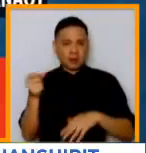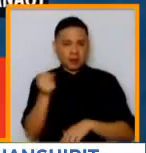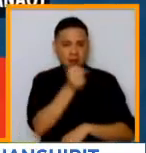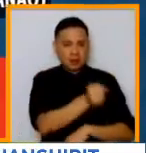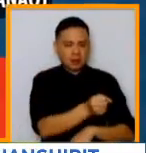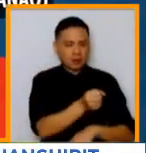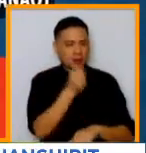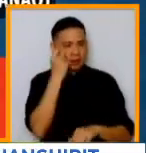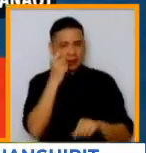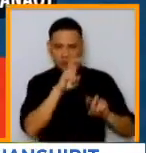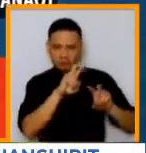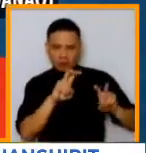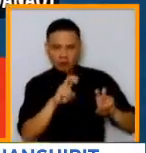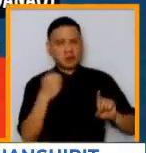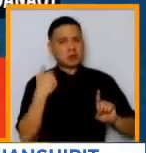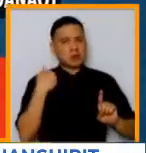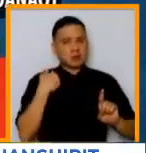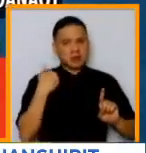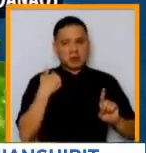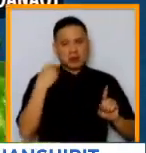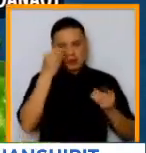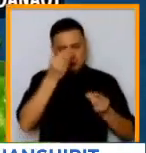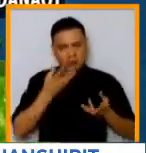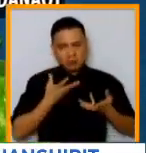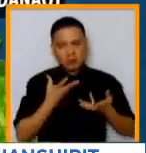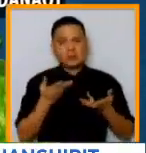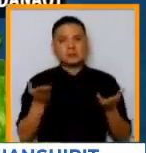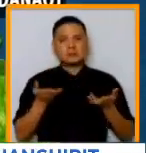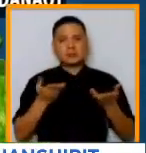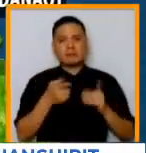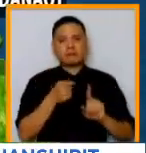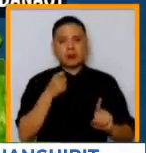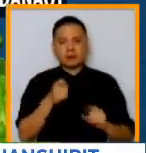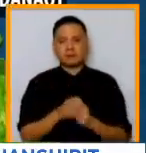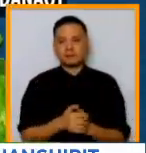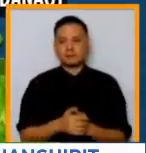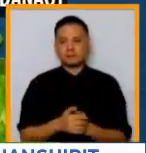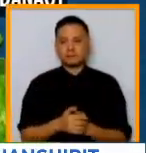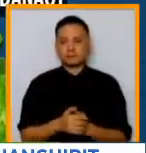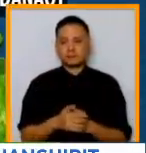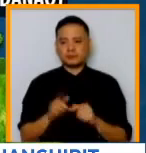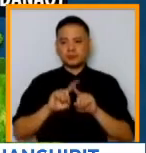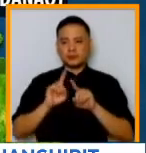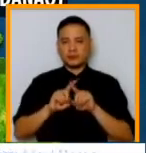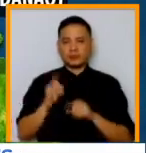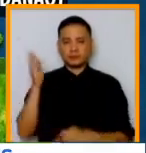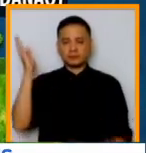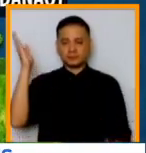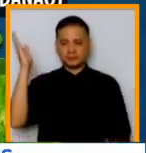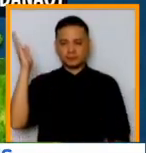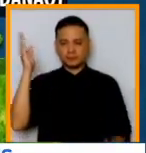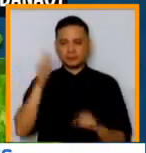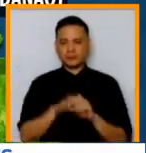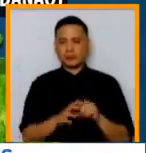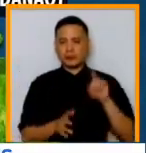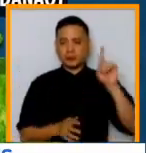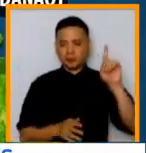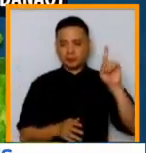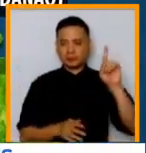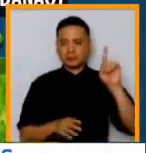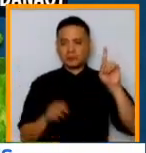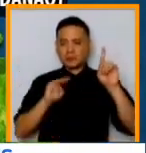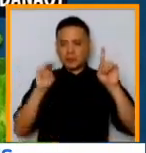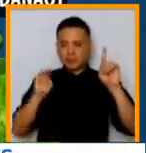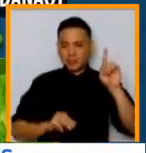sila nahawa. Dalawa sa kanila ay taga Metro Manila, ang isa namatay matapos isugod sa emergency room noong June 28.